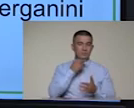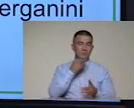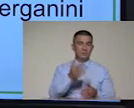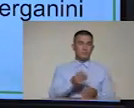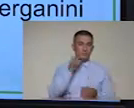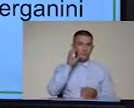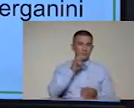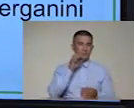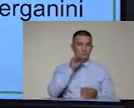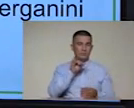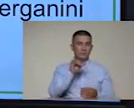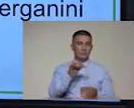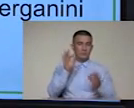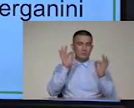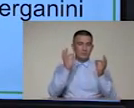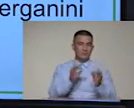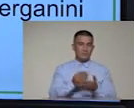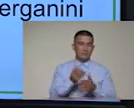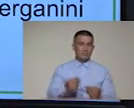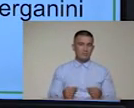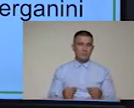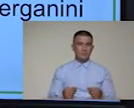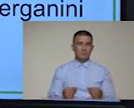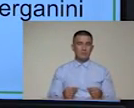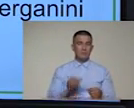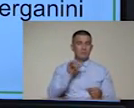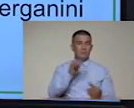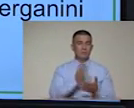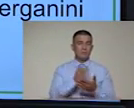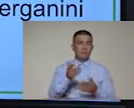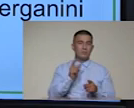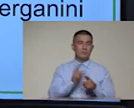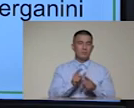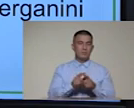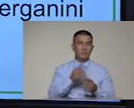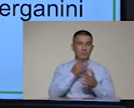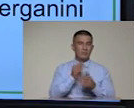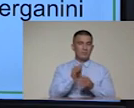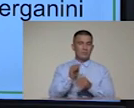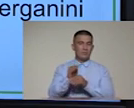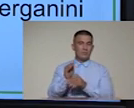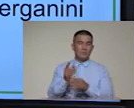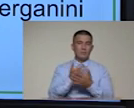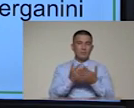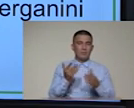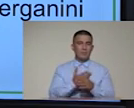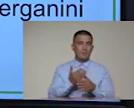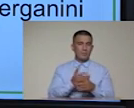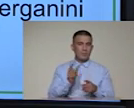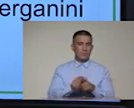O'zbekistonda kuz mavzusida matn tuzing. Unda qo'shimchalarni yordamchi so'z,